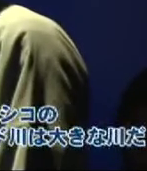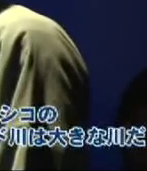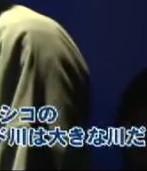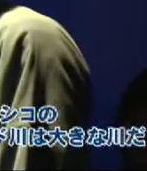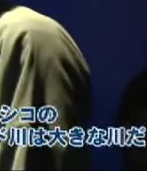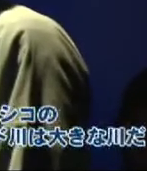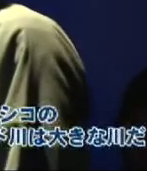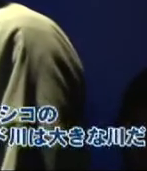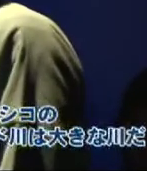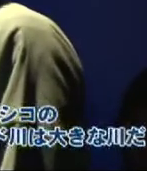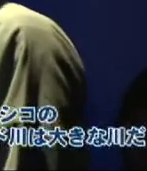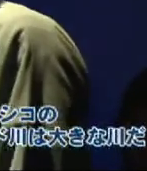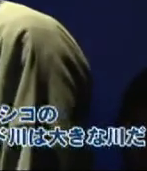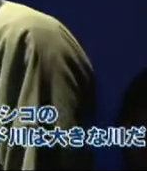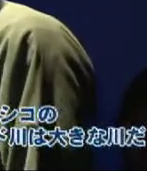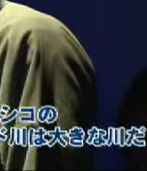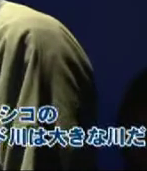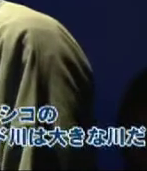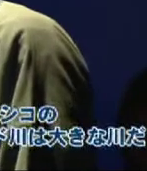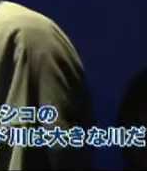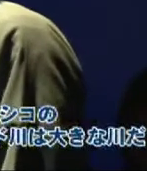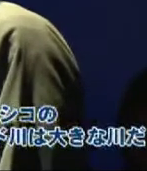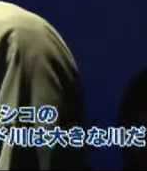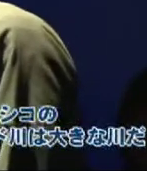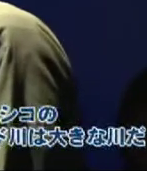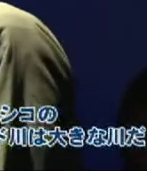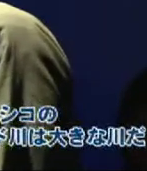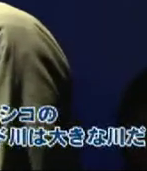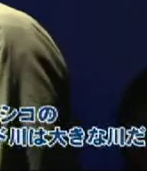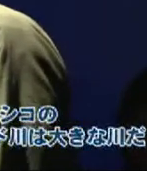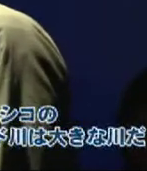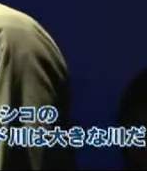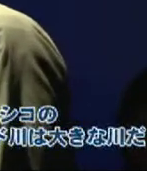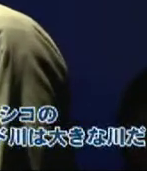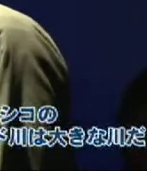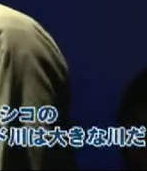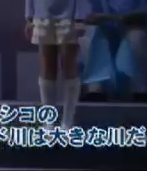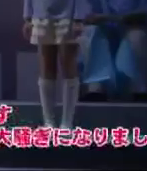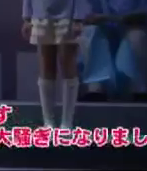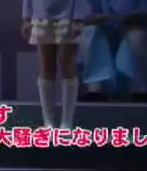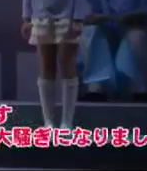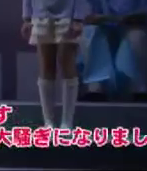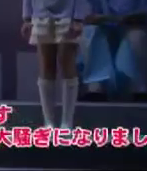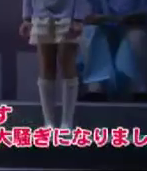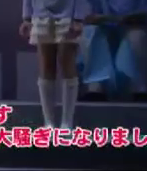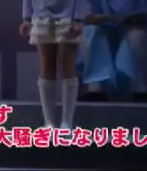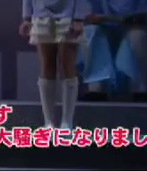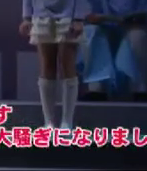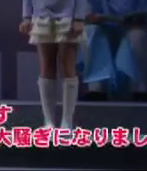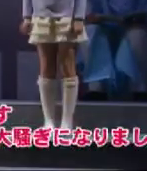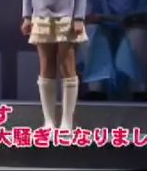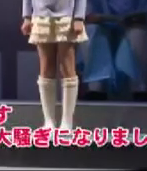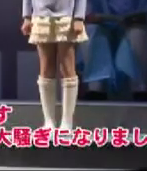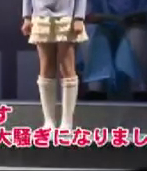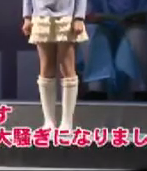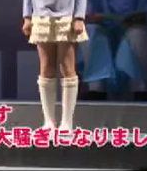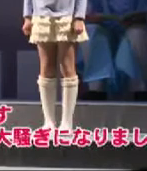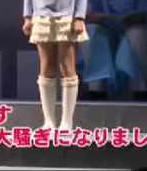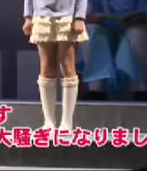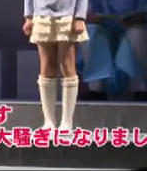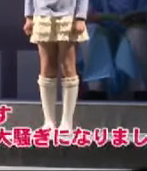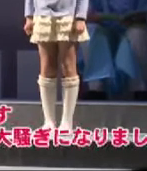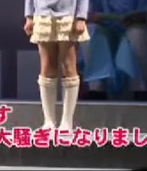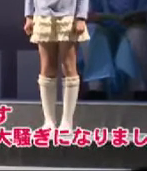ぐのだから、コロラド川は大きな川だ。 メキシコの首都、メキシコシティの小